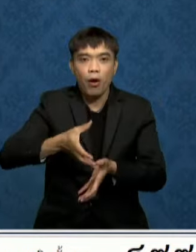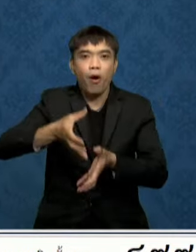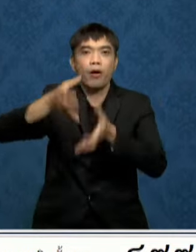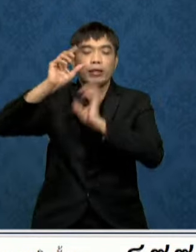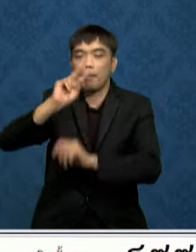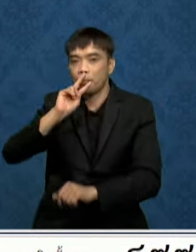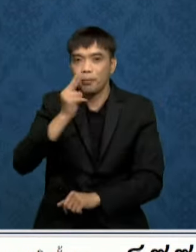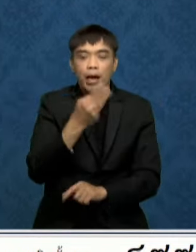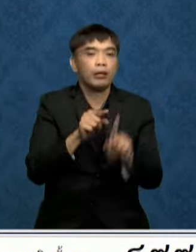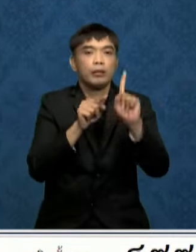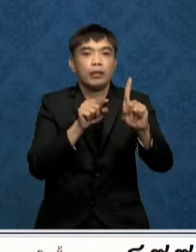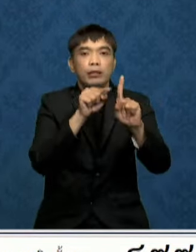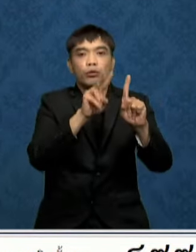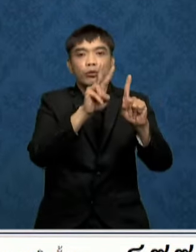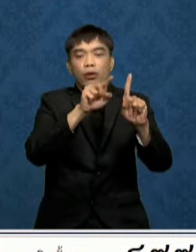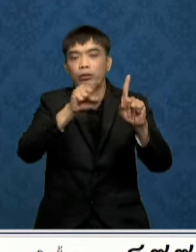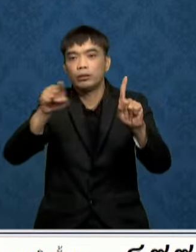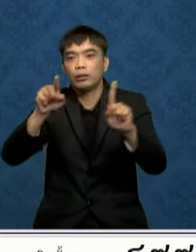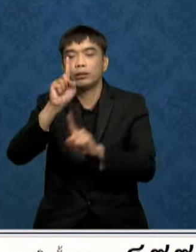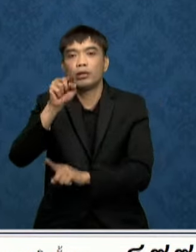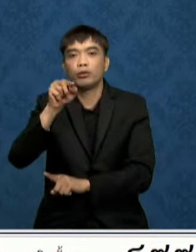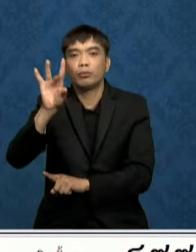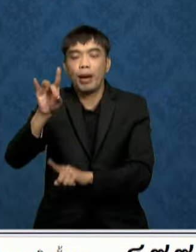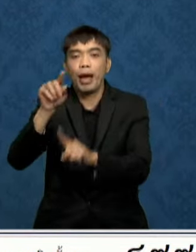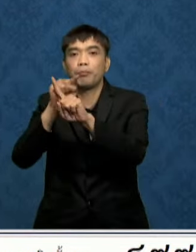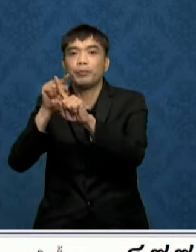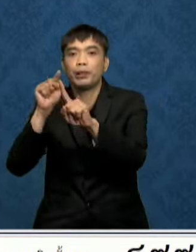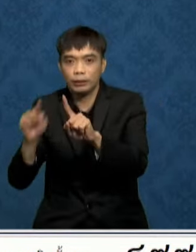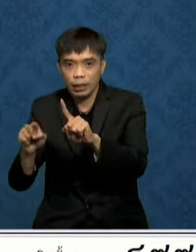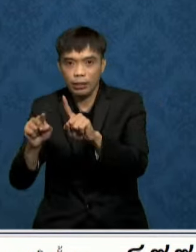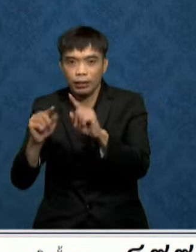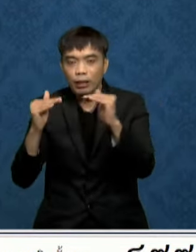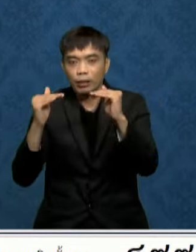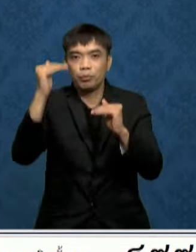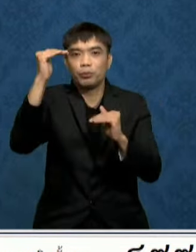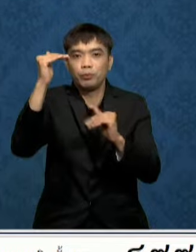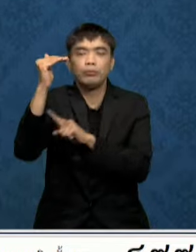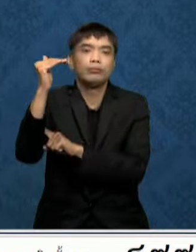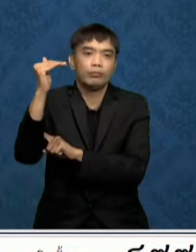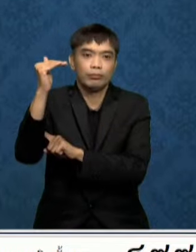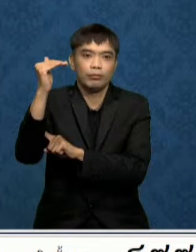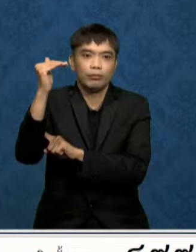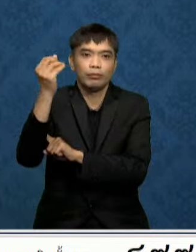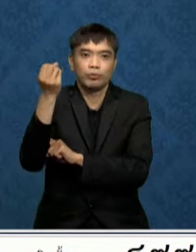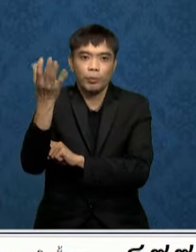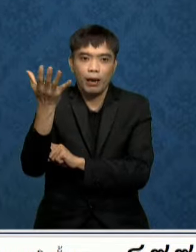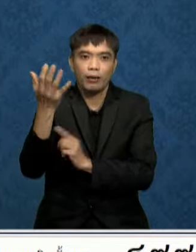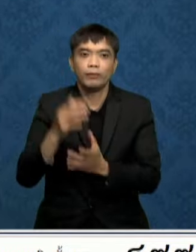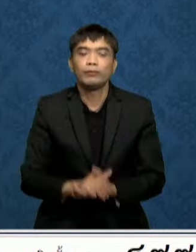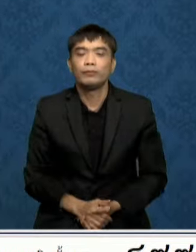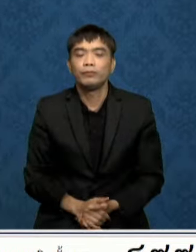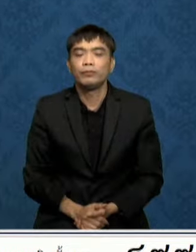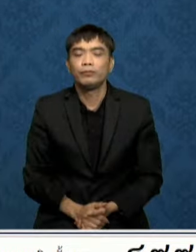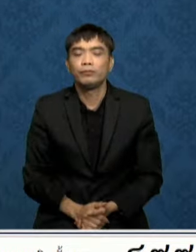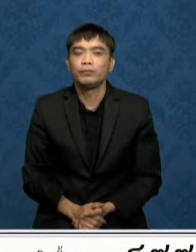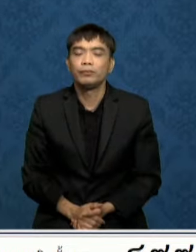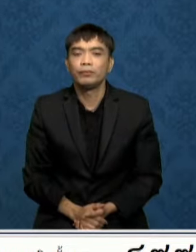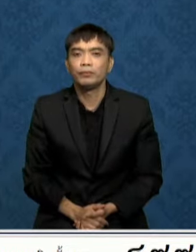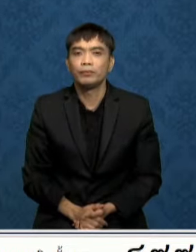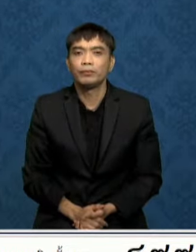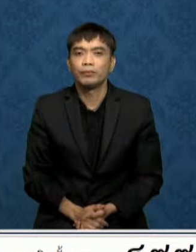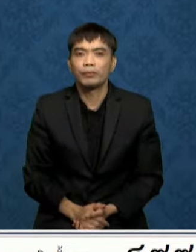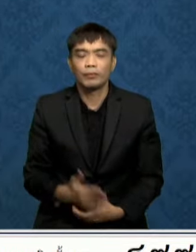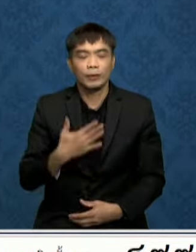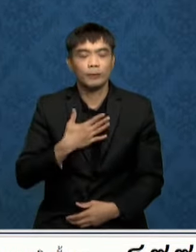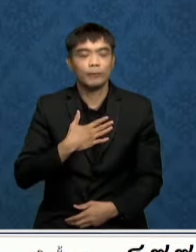1.8%เหมือนเดิมก็ขอกลับไปใช้ตัวเลขที่มันสูงไว้ก่อนนั่นเองค่ะอันนี้เนี่ยดิฉันก็ต้องบอกว่ามัน